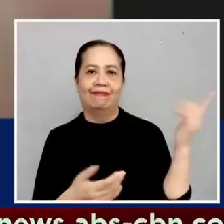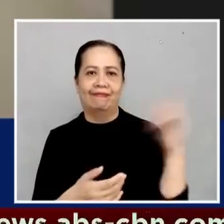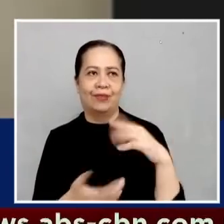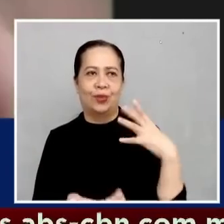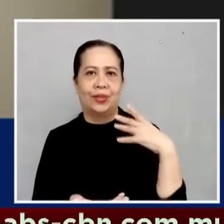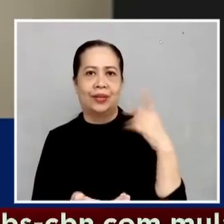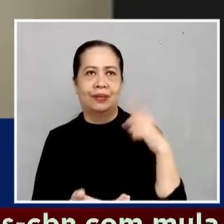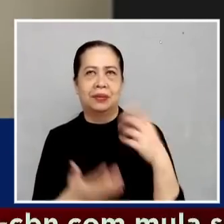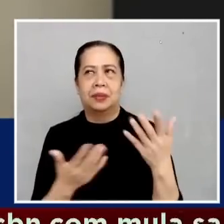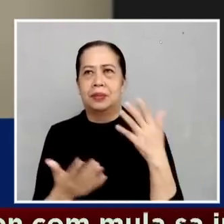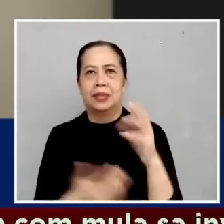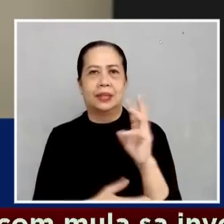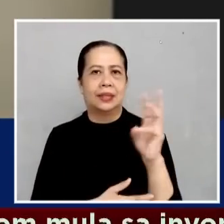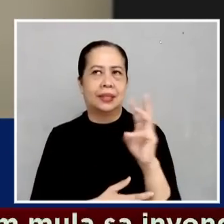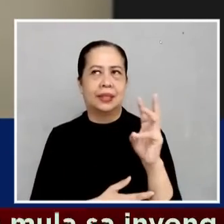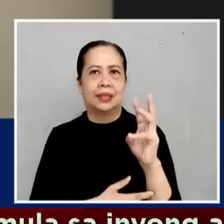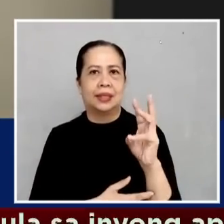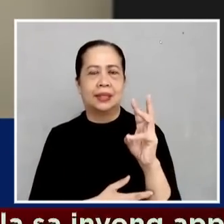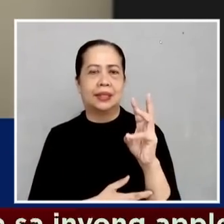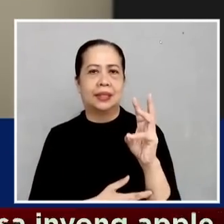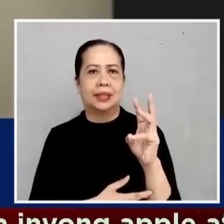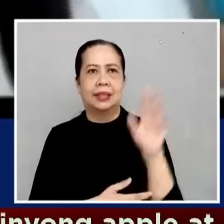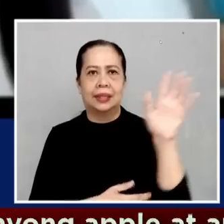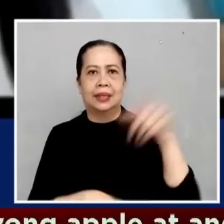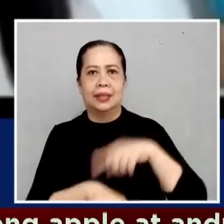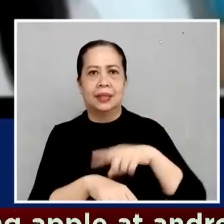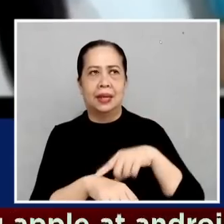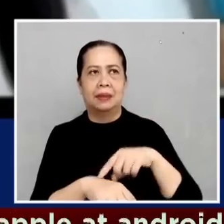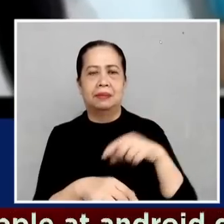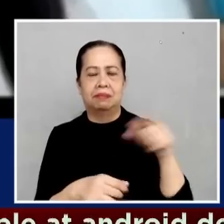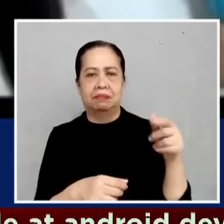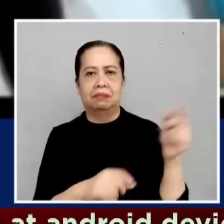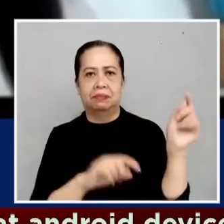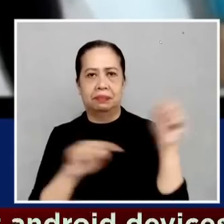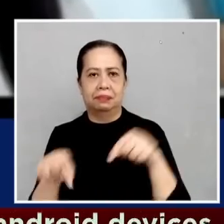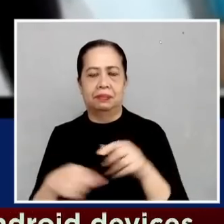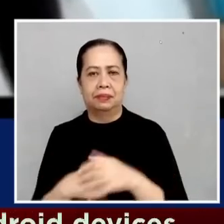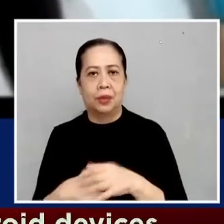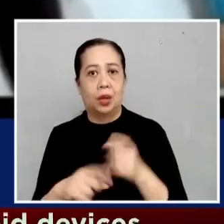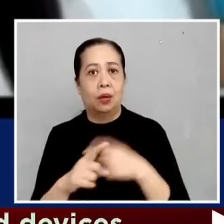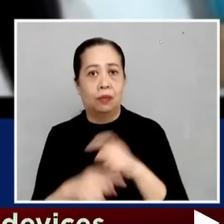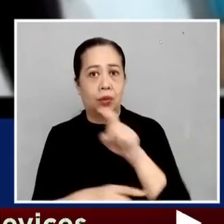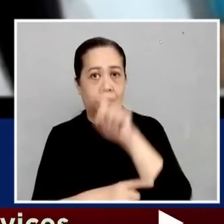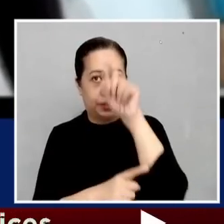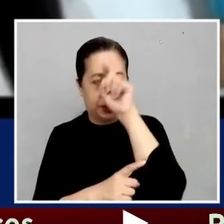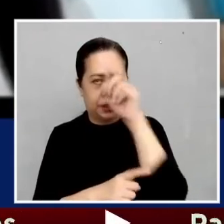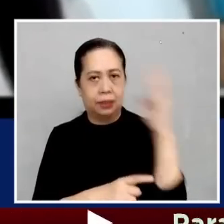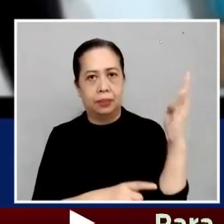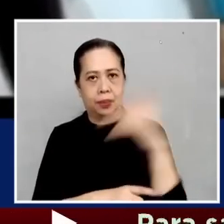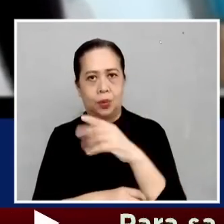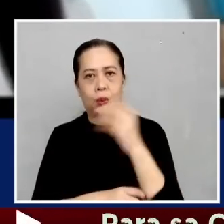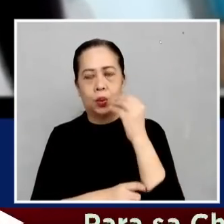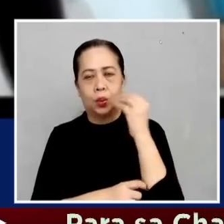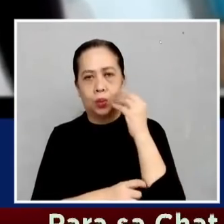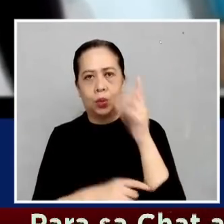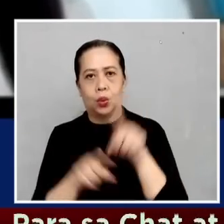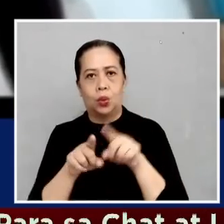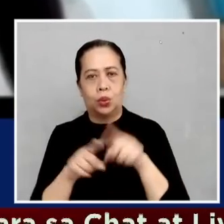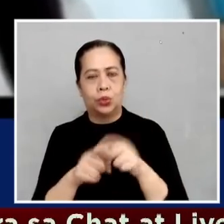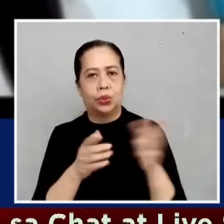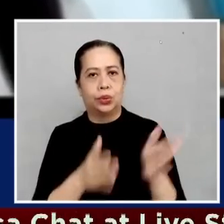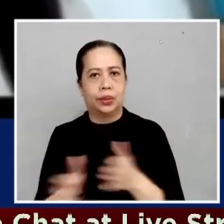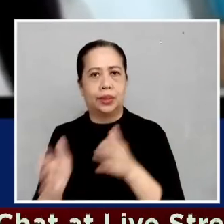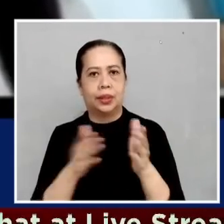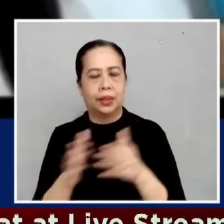we're just waiting for them. Probably at 6 o'clock Middle East time, they'll be here. Mula Cairo ay uuwi na rin bukas si Ignacio para asikasuhin